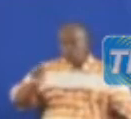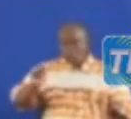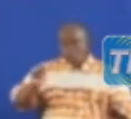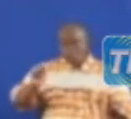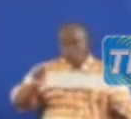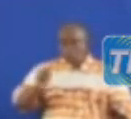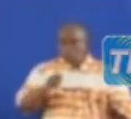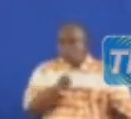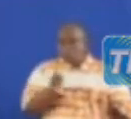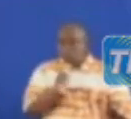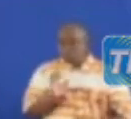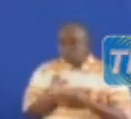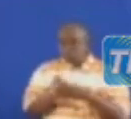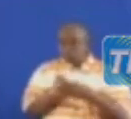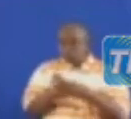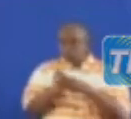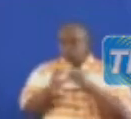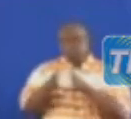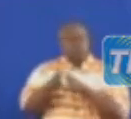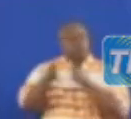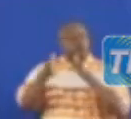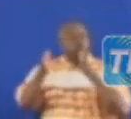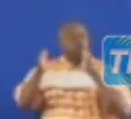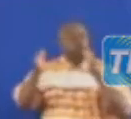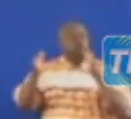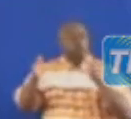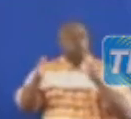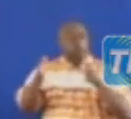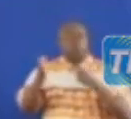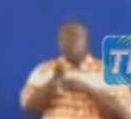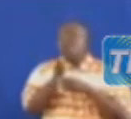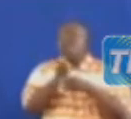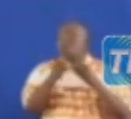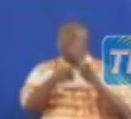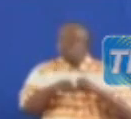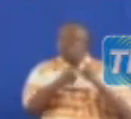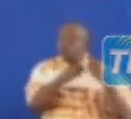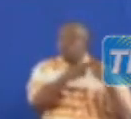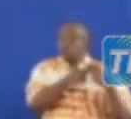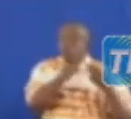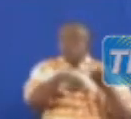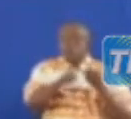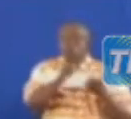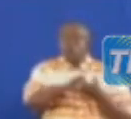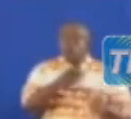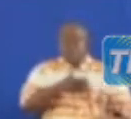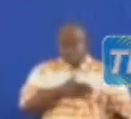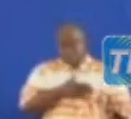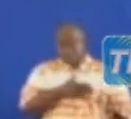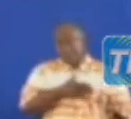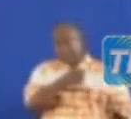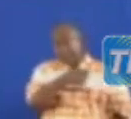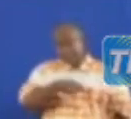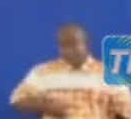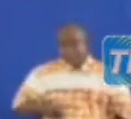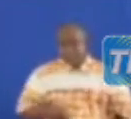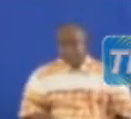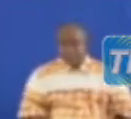Rais, kwa ushirikiano wao mkubwa katika utekelezaji wa majukumu ya ofisi ya Rais. Mheshimiwa